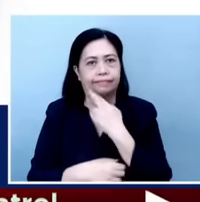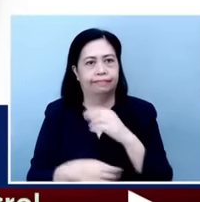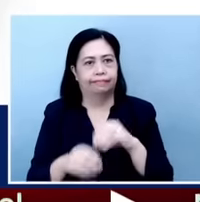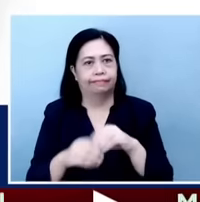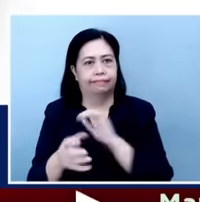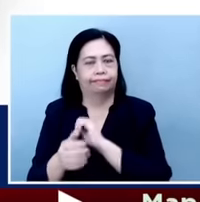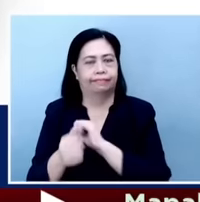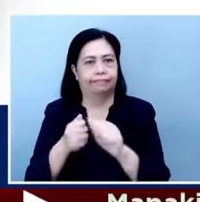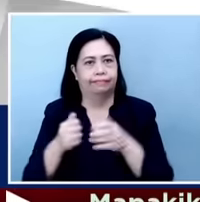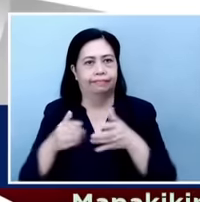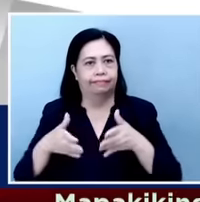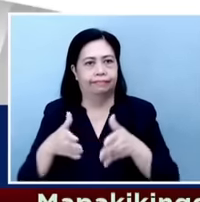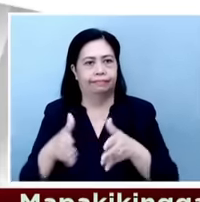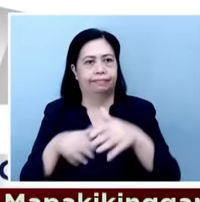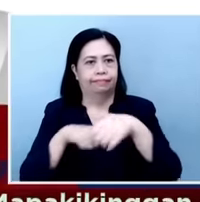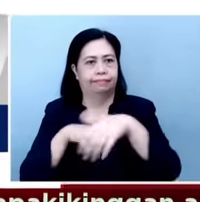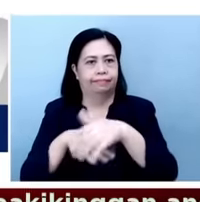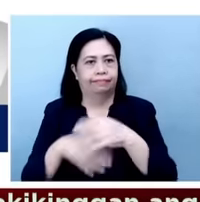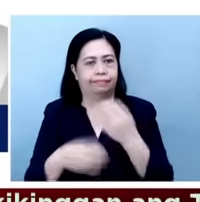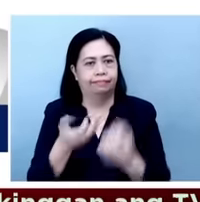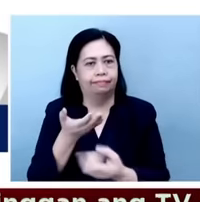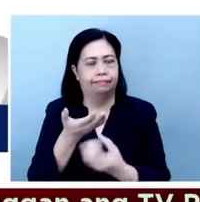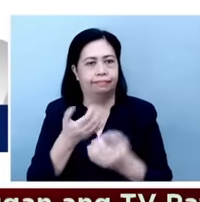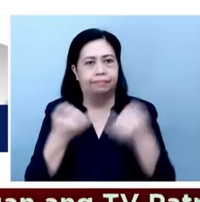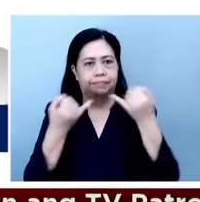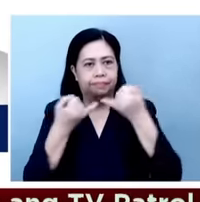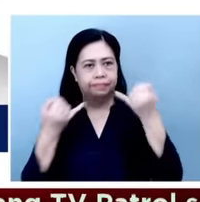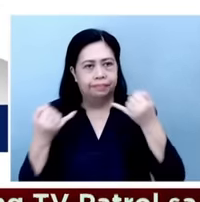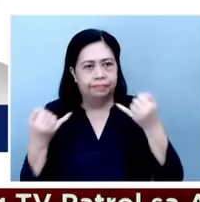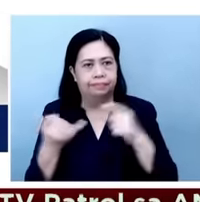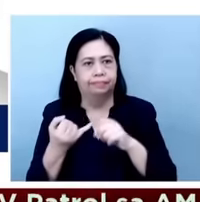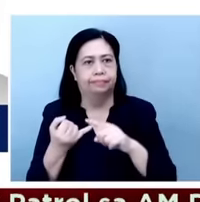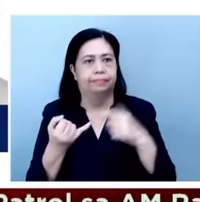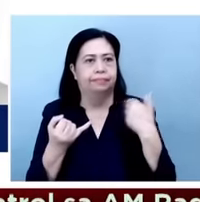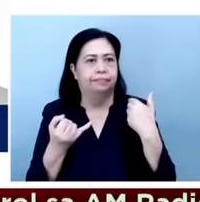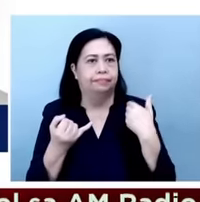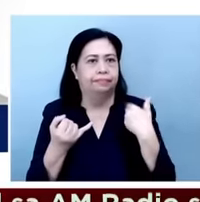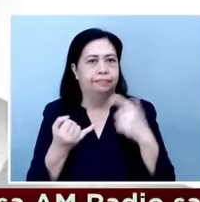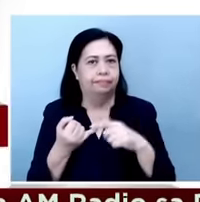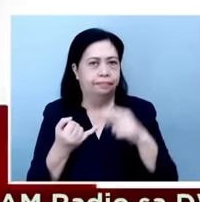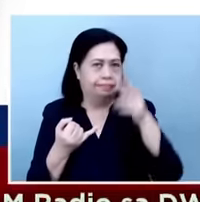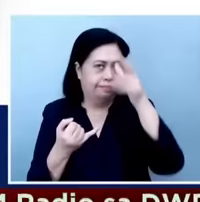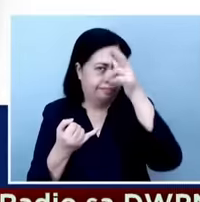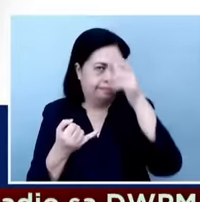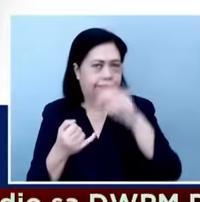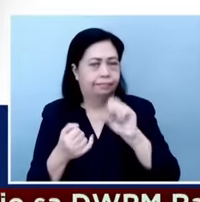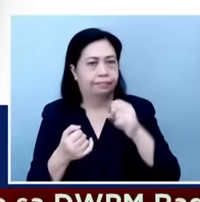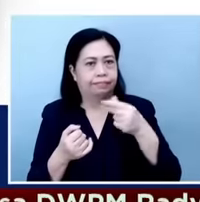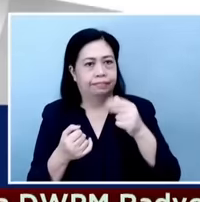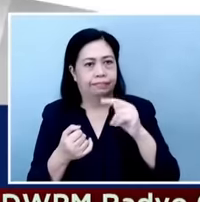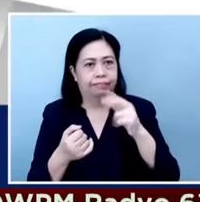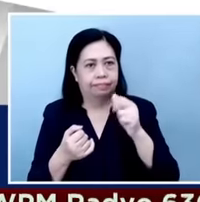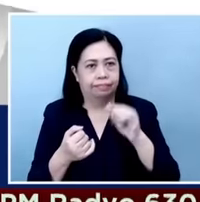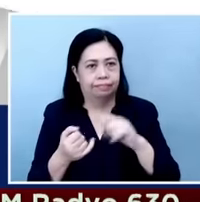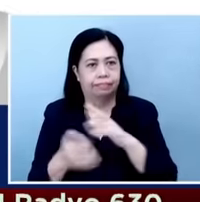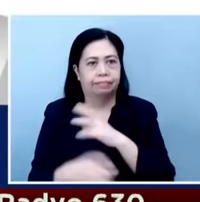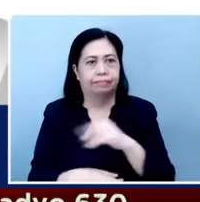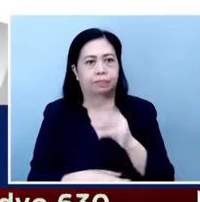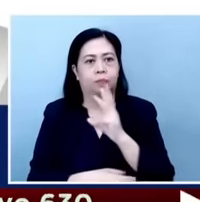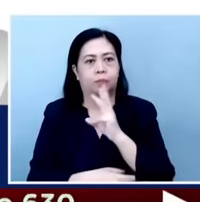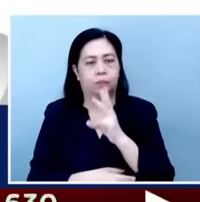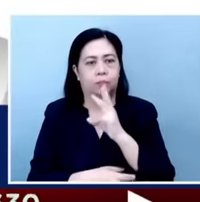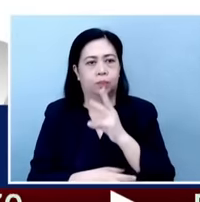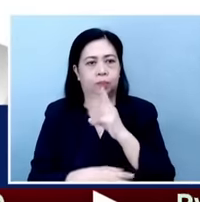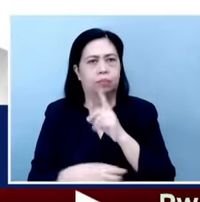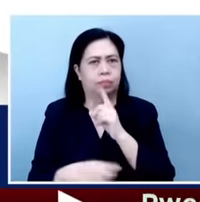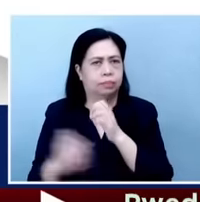prosesyon. Nagluto po kami ng pancit, meron pong pa chicken and Shanghai, and of course bottled water. Next week po